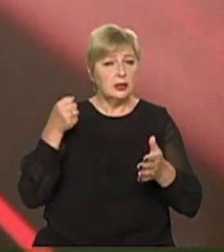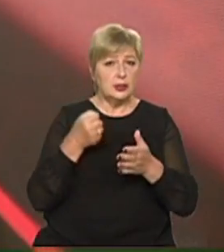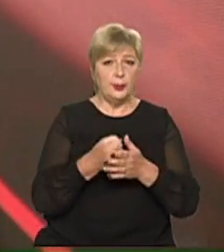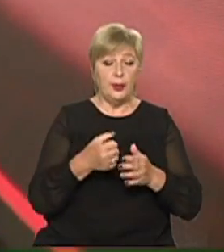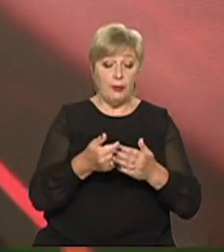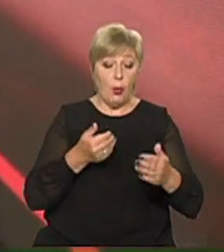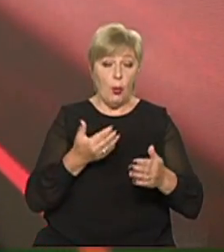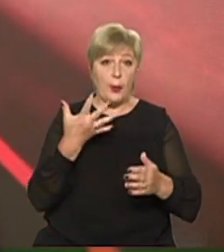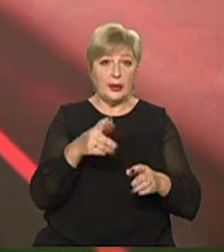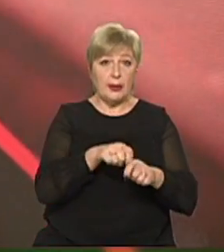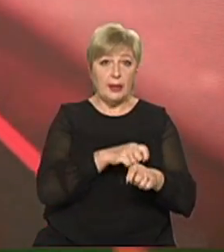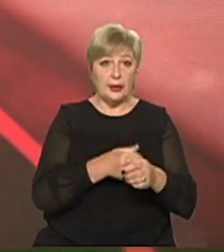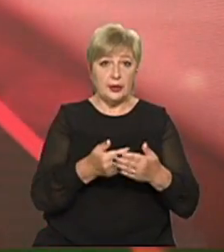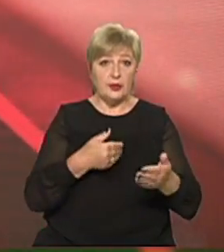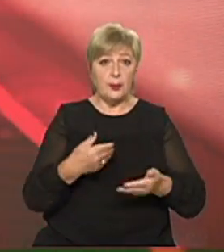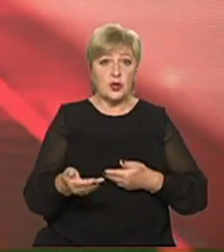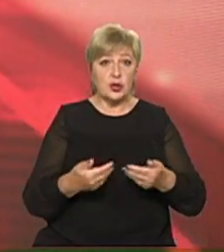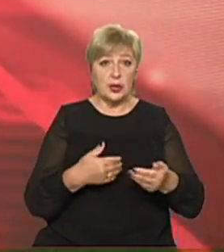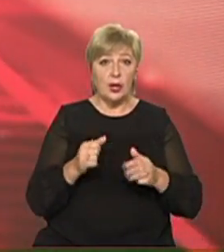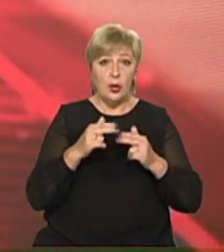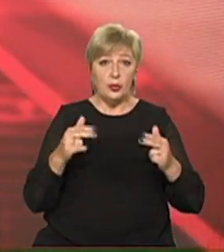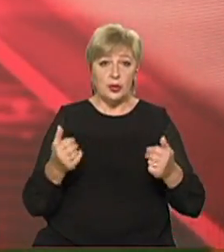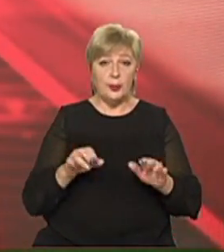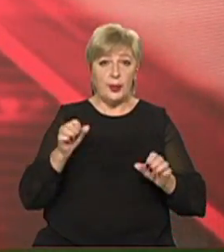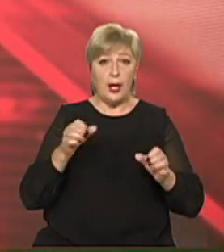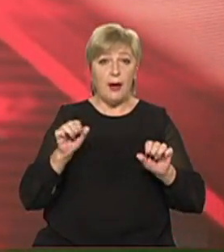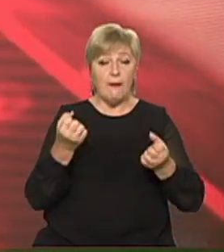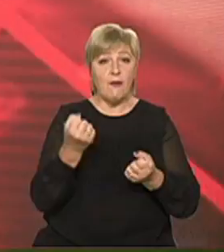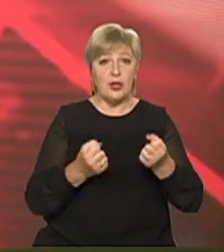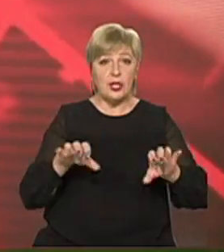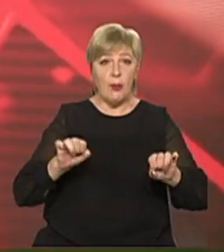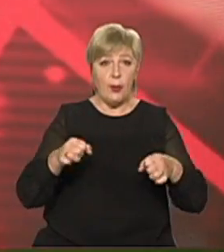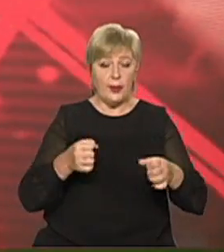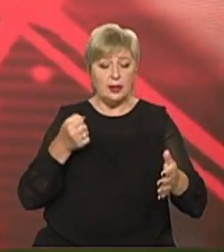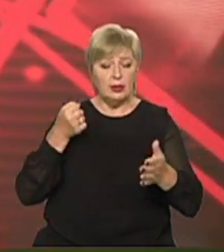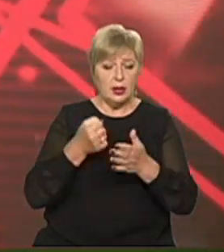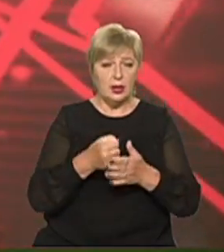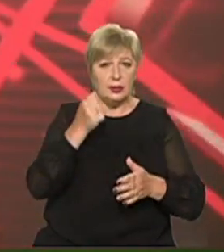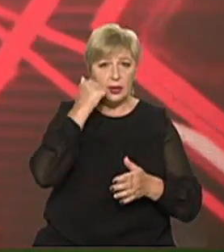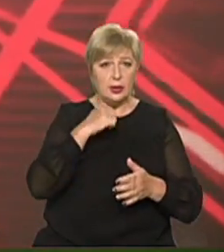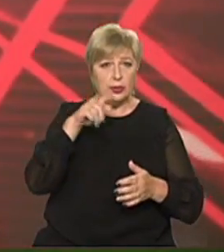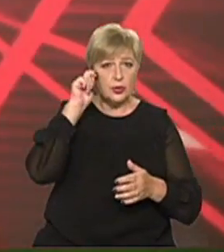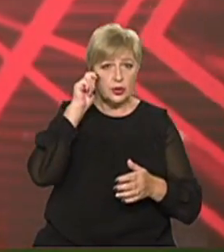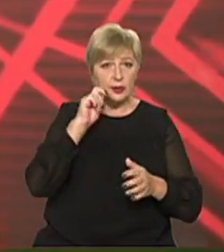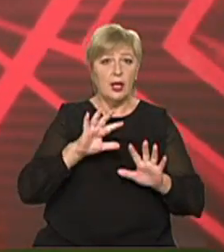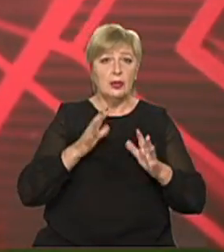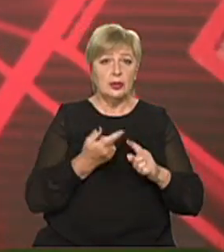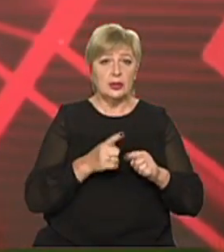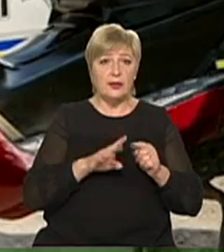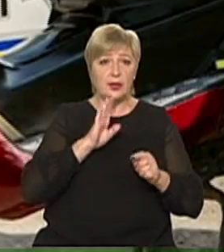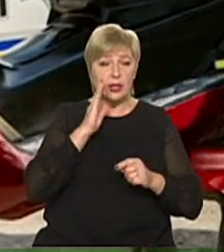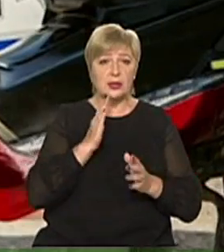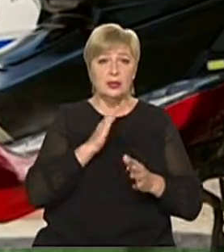Збив у 5 метрах від пішохідного. У Дніпрі водій мопеда наїхав на літнього чоловіка. Сталося це вранці на проспекті Івана